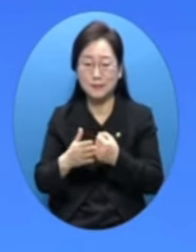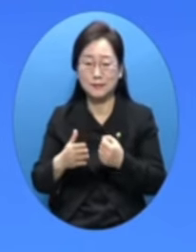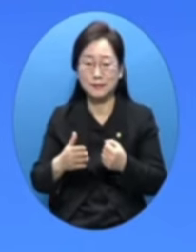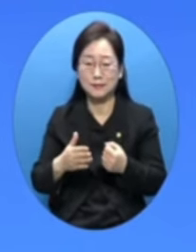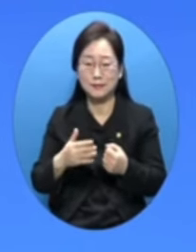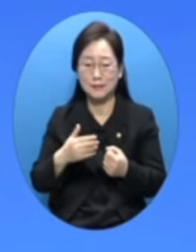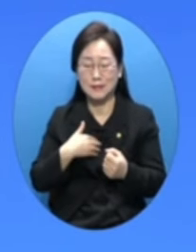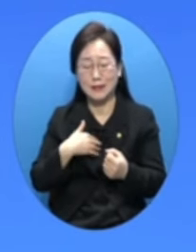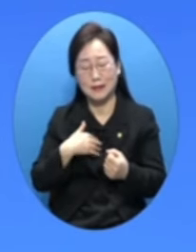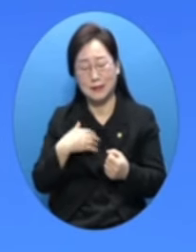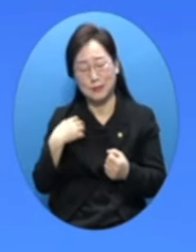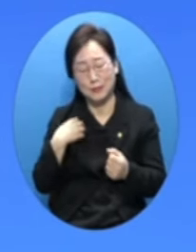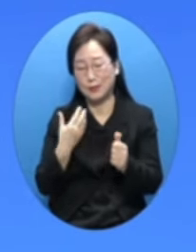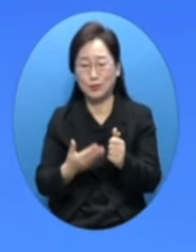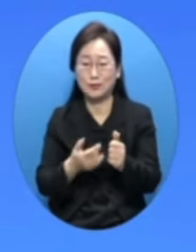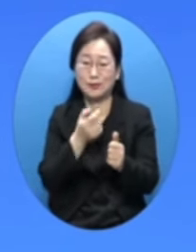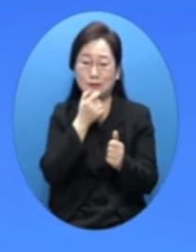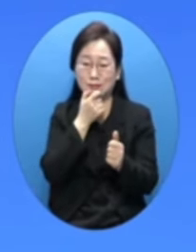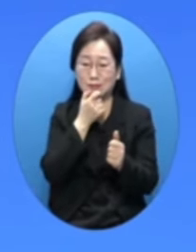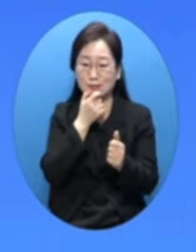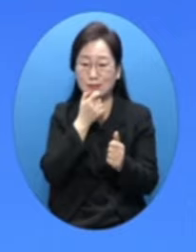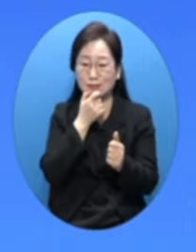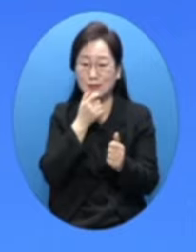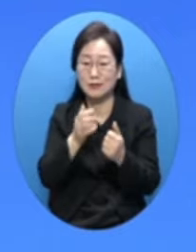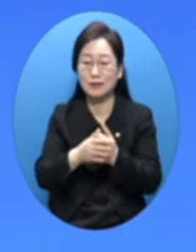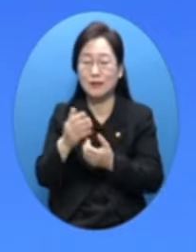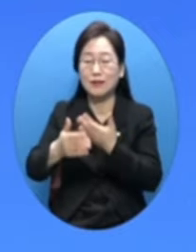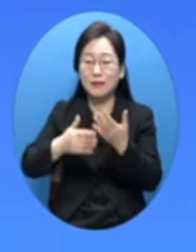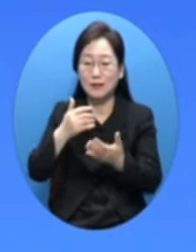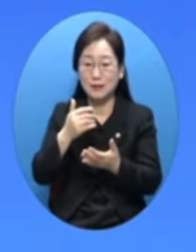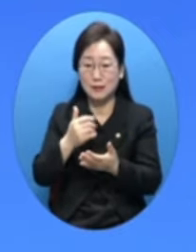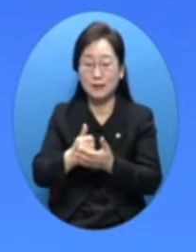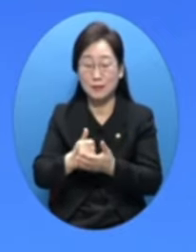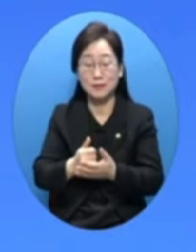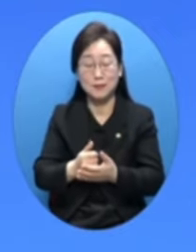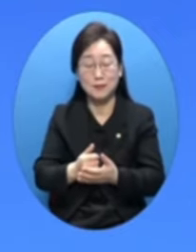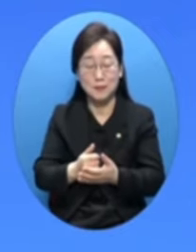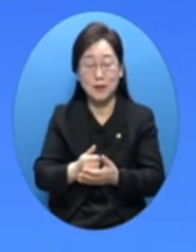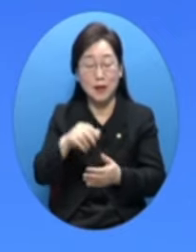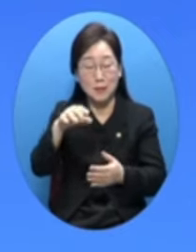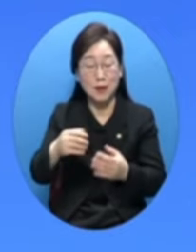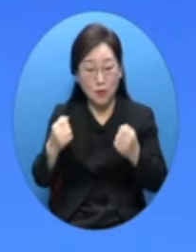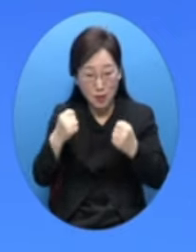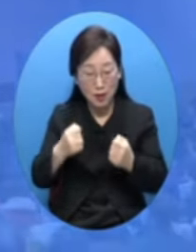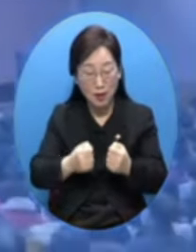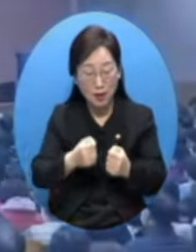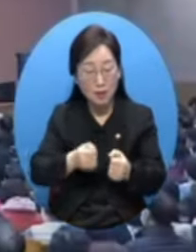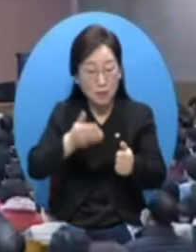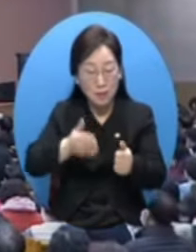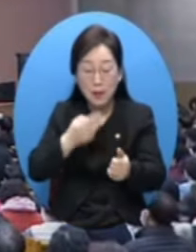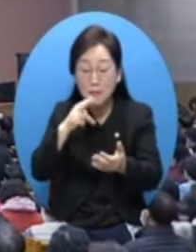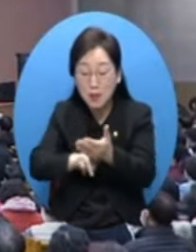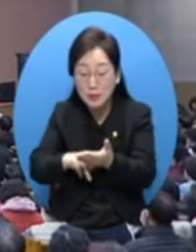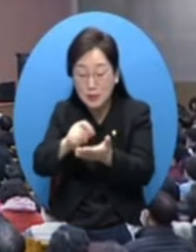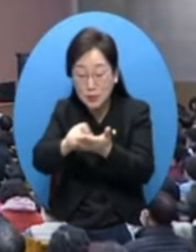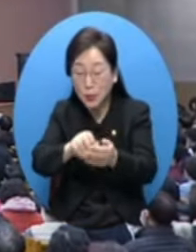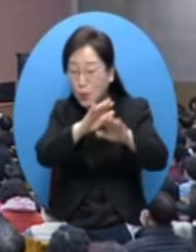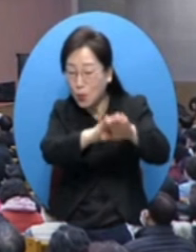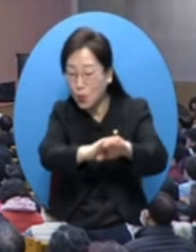당신들에게 부담을 주고 싶지 않습니다. 계속 하나님의 가운데 건강하길 바랍니다. 편지 한 장 남겨놓고 조용히 섬을 떠납니다.